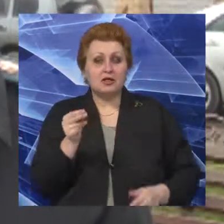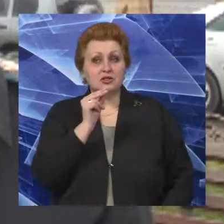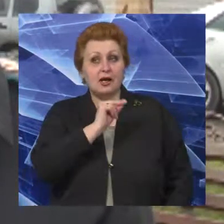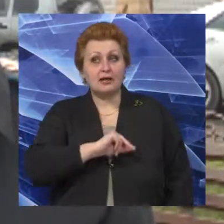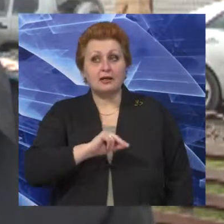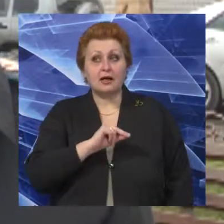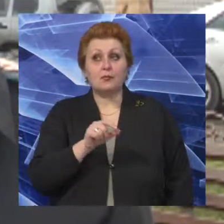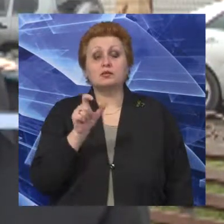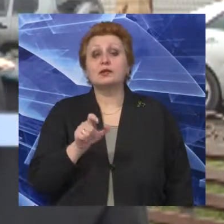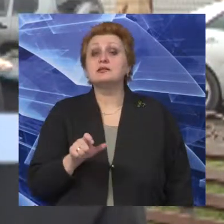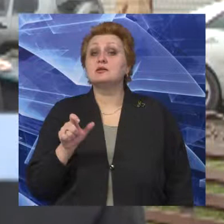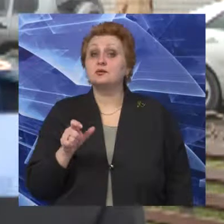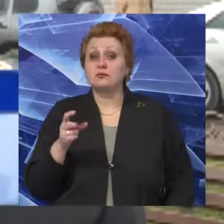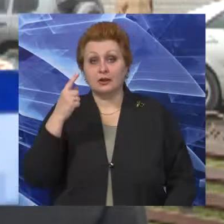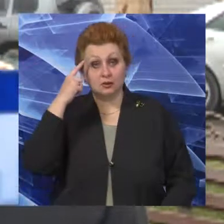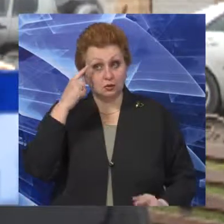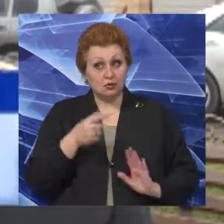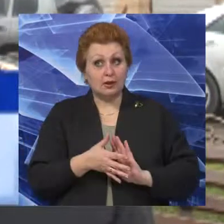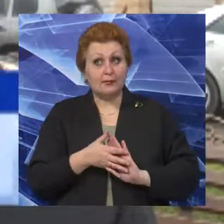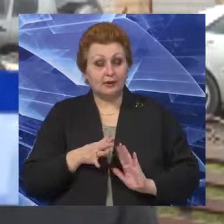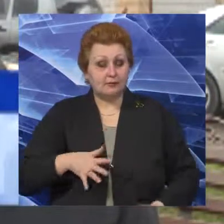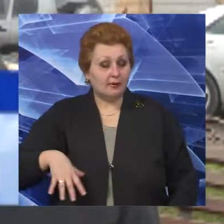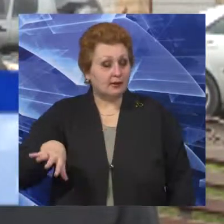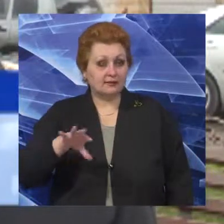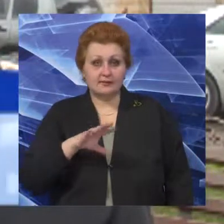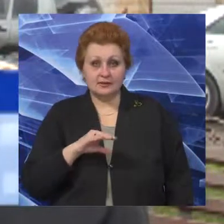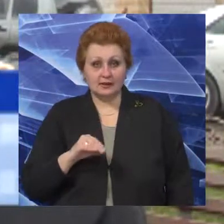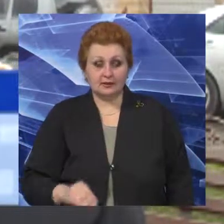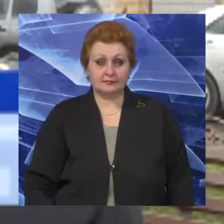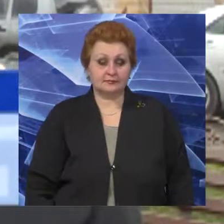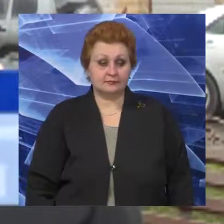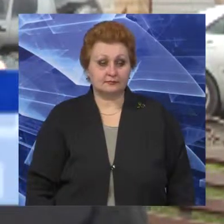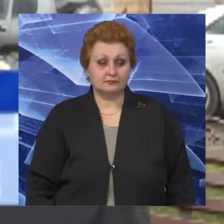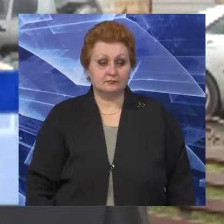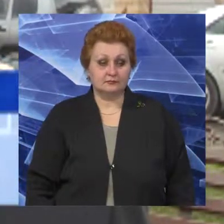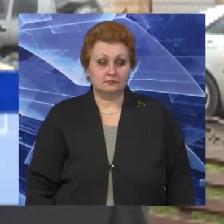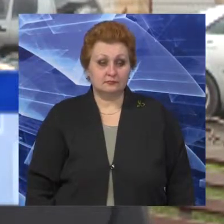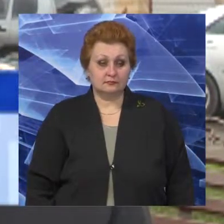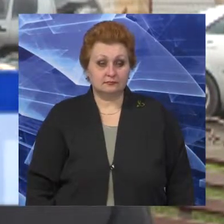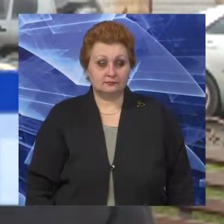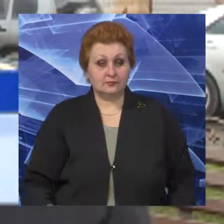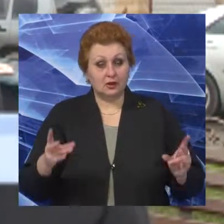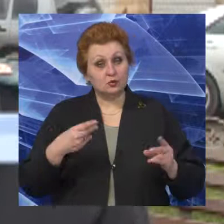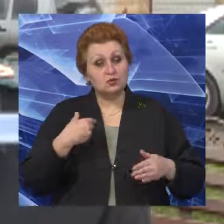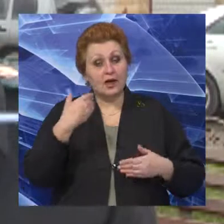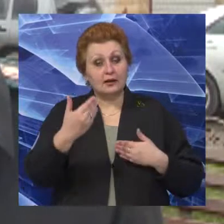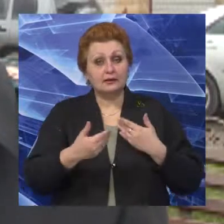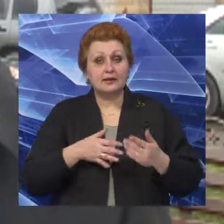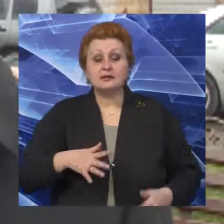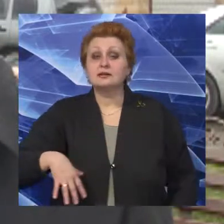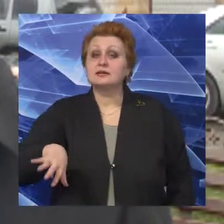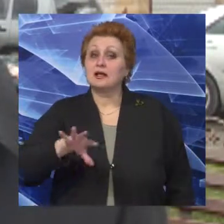людьми. Нужно понимать, конечно, всех. Они должны не нам, они должны кому-то. Нужно относиться ко